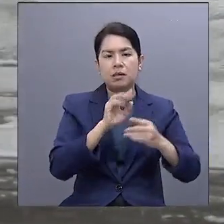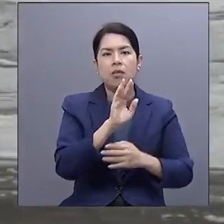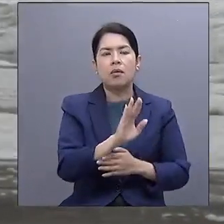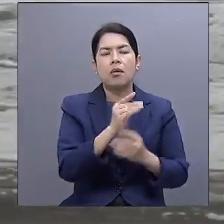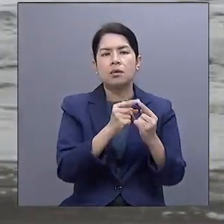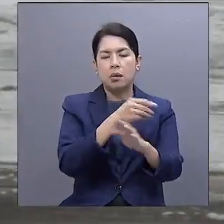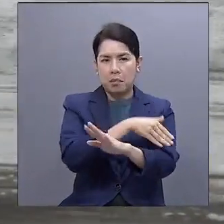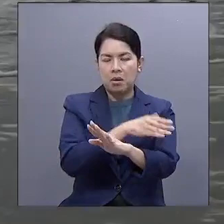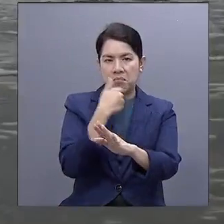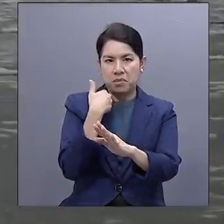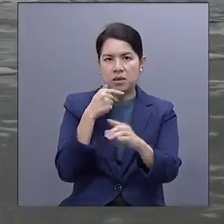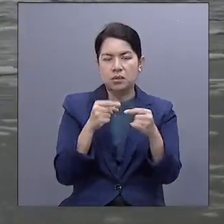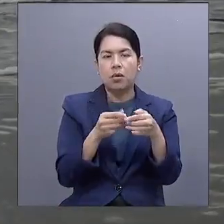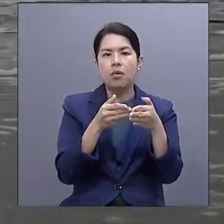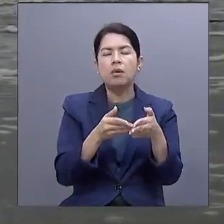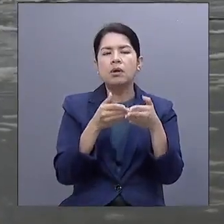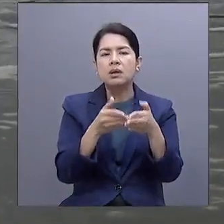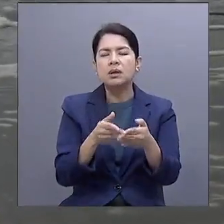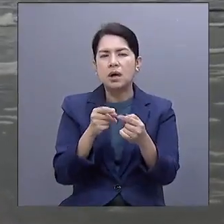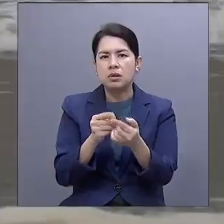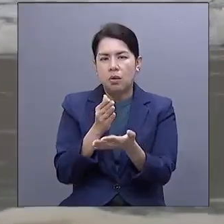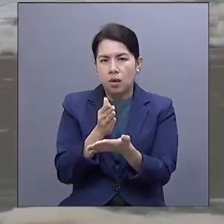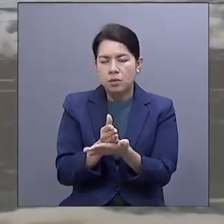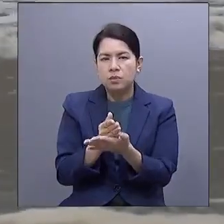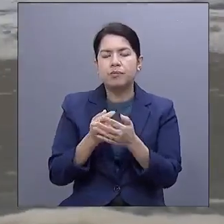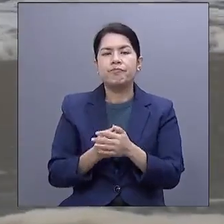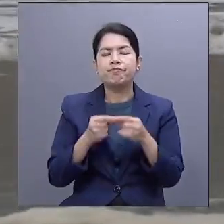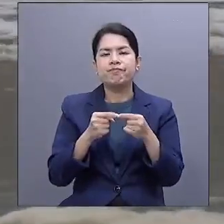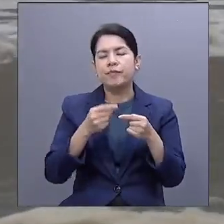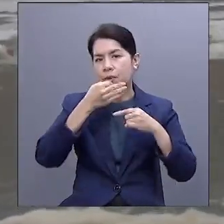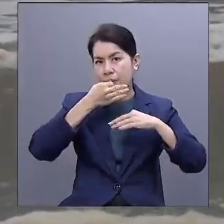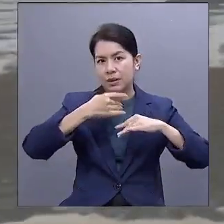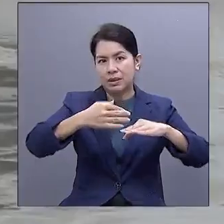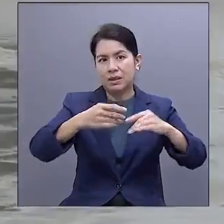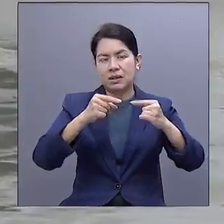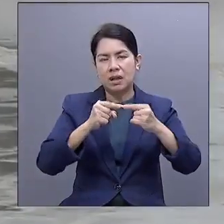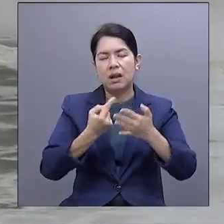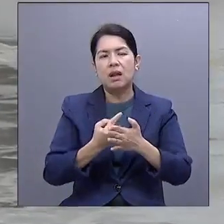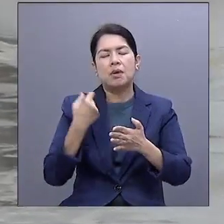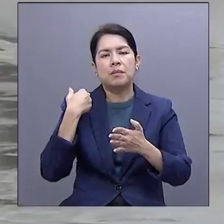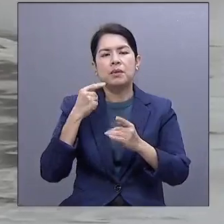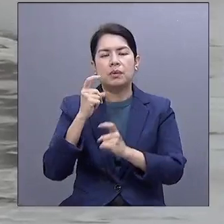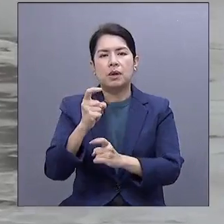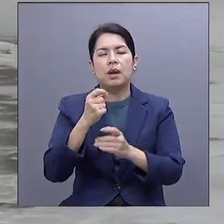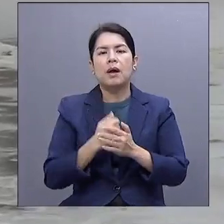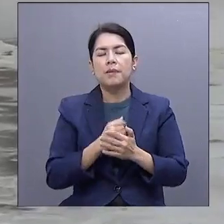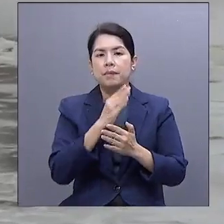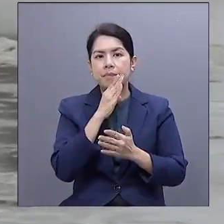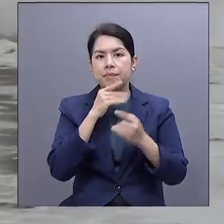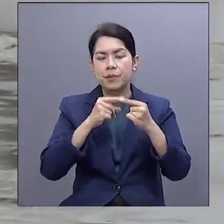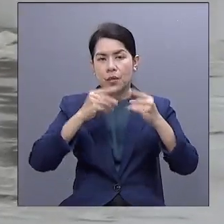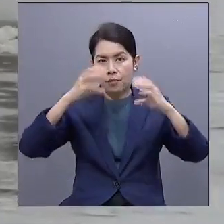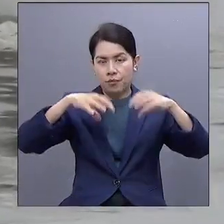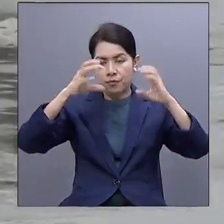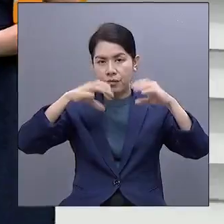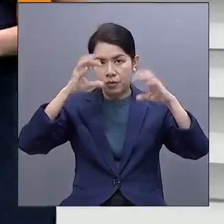ดออกจากฝั่งนะคะสำหรับเรือเล็กค่ะส่วนบริเวณอ่าวไทยตอนนะคะก็ขอให้หลีกเลี่ยงการเดินเรือบริเวณที่มีฝนฟ้าคะนองกันไปด้วยค่ะเราข้